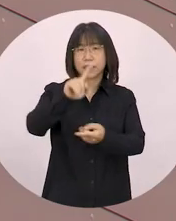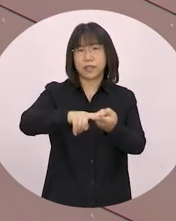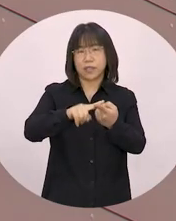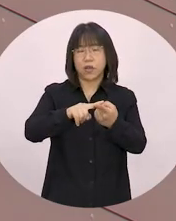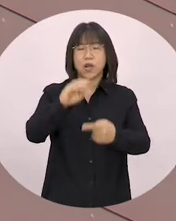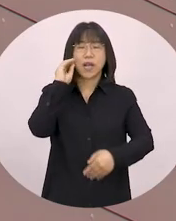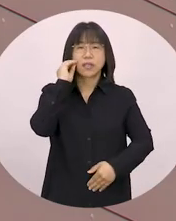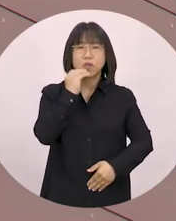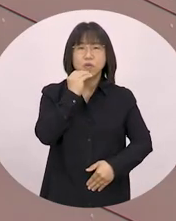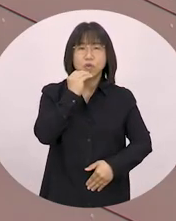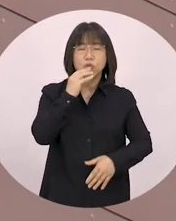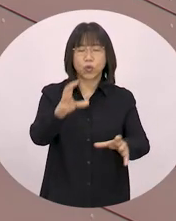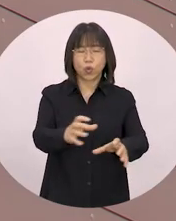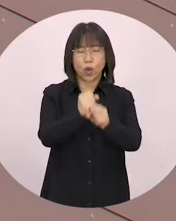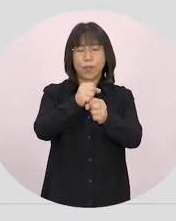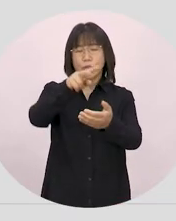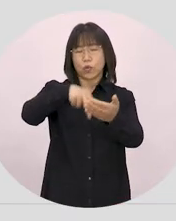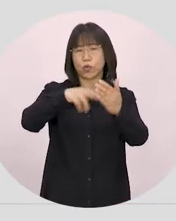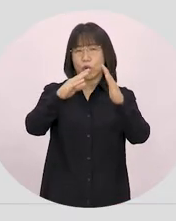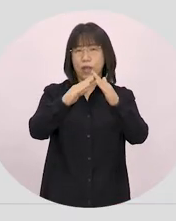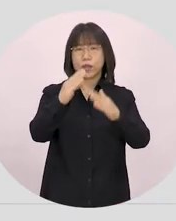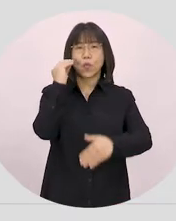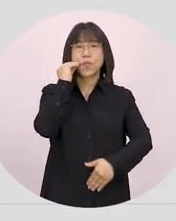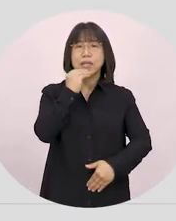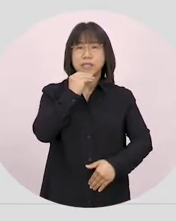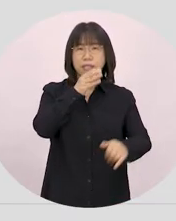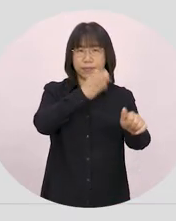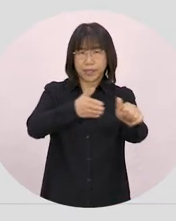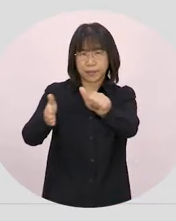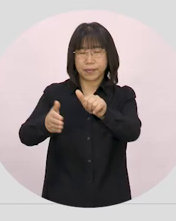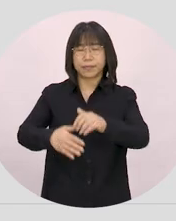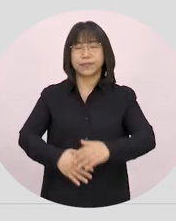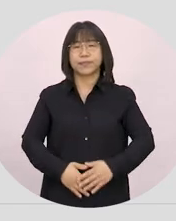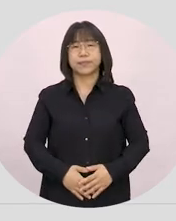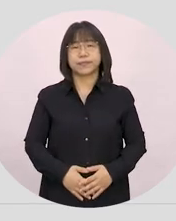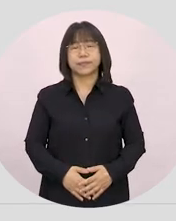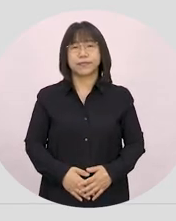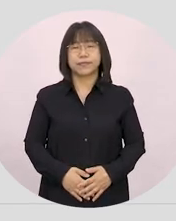대한 자세한 사항은 강서구 통합도 저건 홈페이지를 참고하면 됩니다